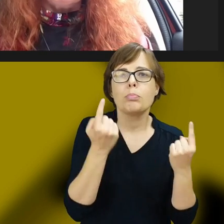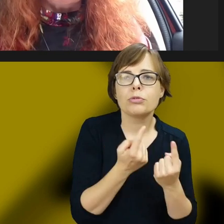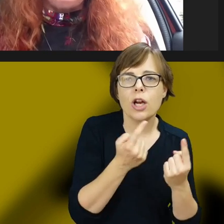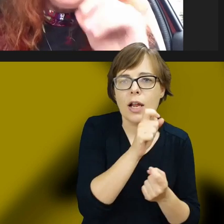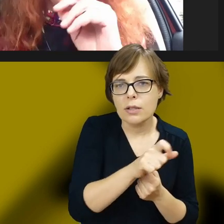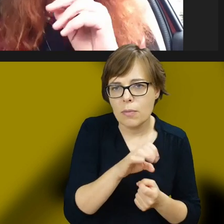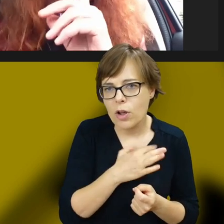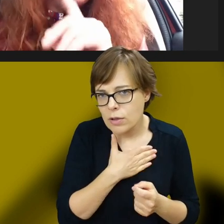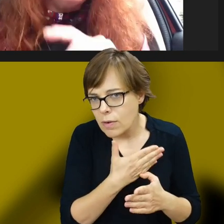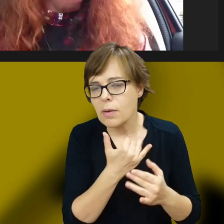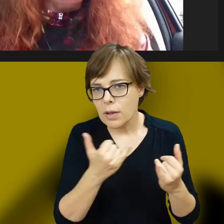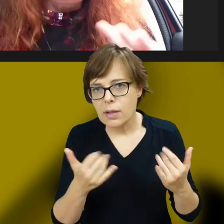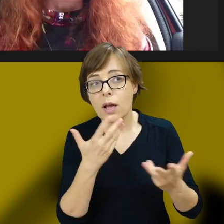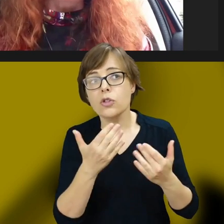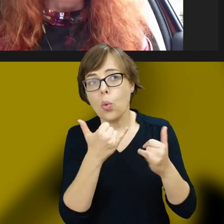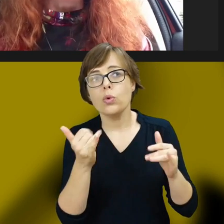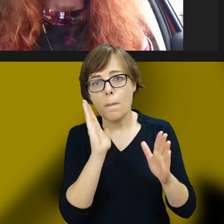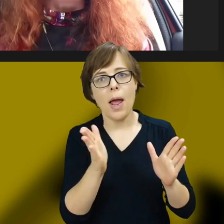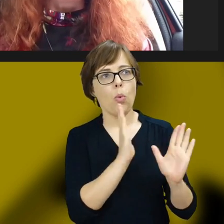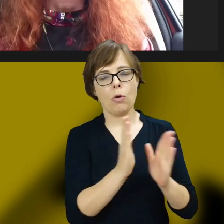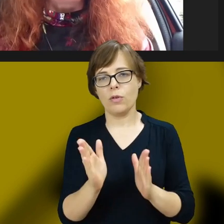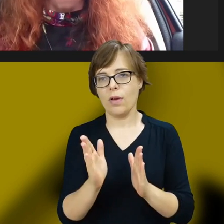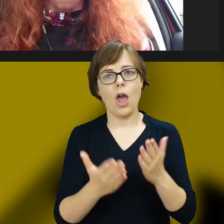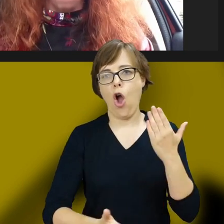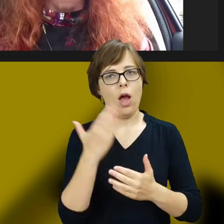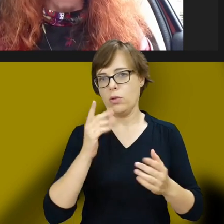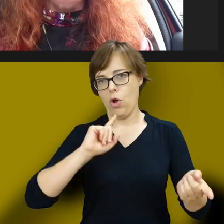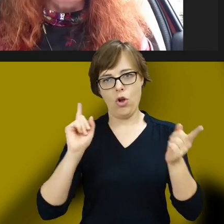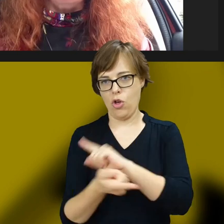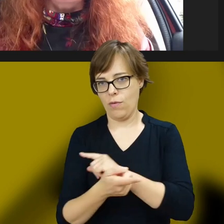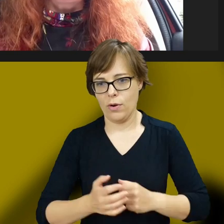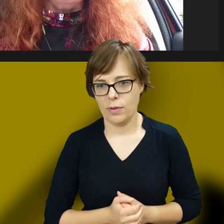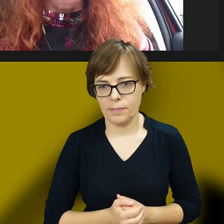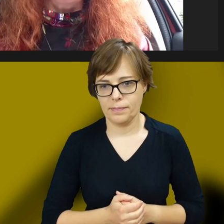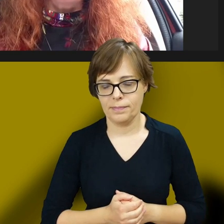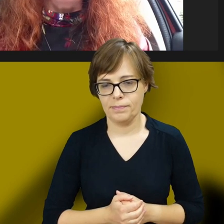Tymczasem stało się na odwrót. Ta ustawa przyjęła je jakby